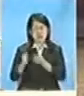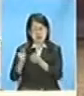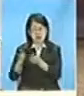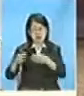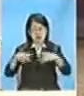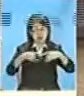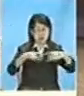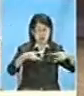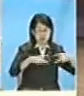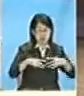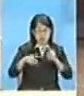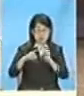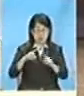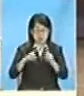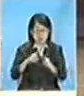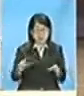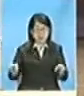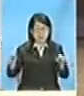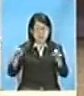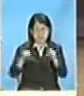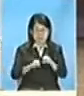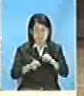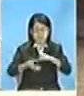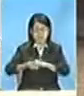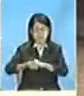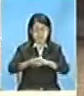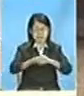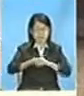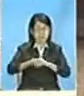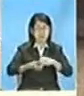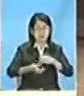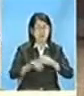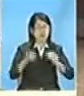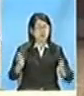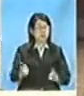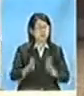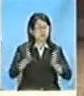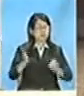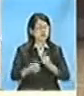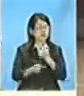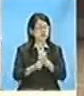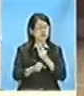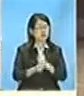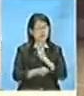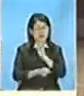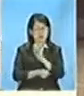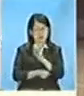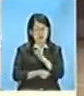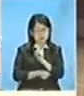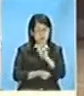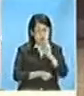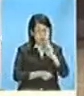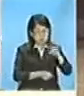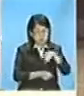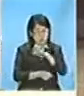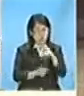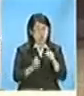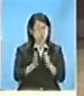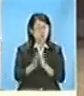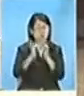ข้องในวุฒิสภาแห่งนี้ดิฉันจะสนับสนุนการทำงานของวุฒิสมาชิกและเจ้าหน้าที่ทุกภาคส่